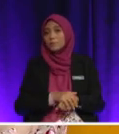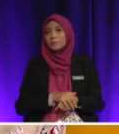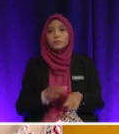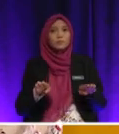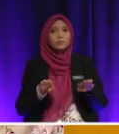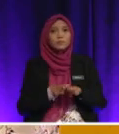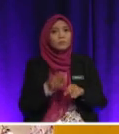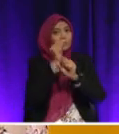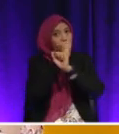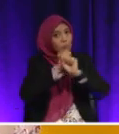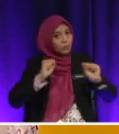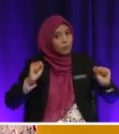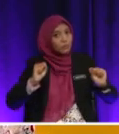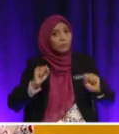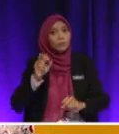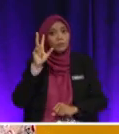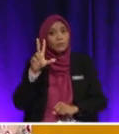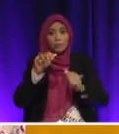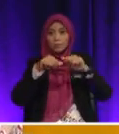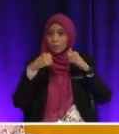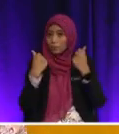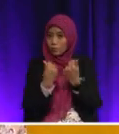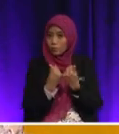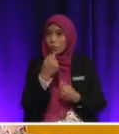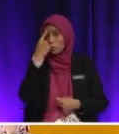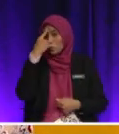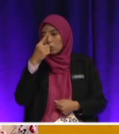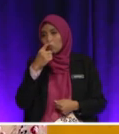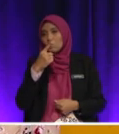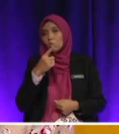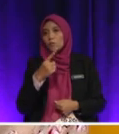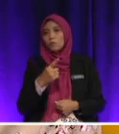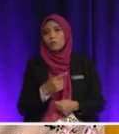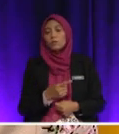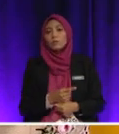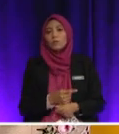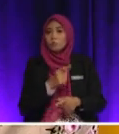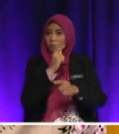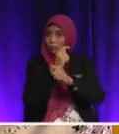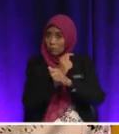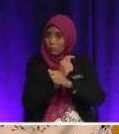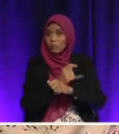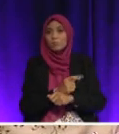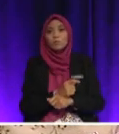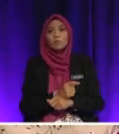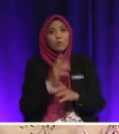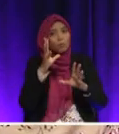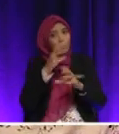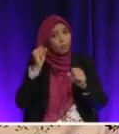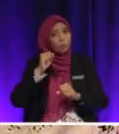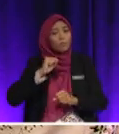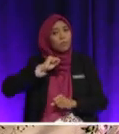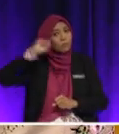persediaan 3 kaum ini untuk menempuh cabairan Danau rintangan bagi mencapai kemerdekaan